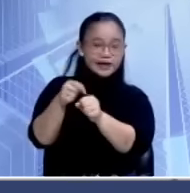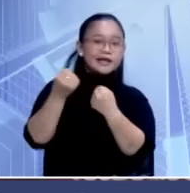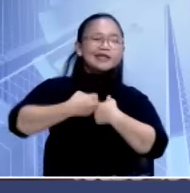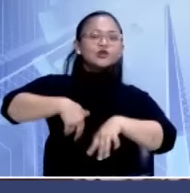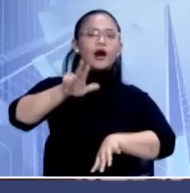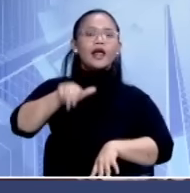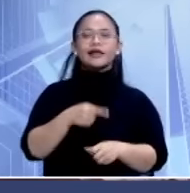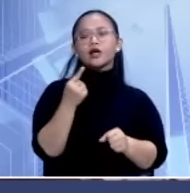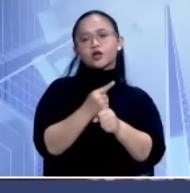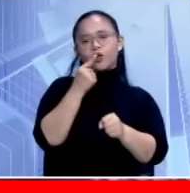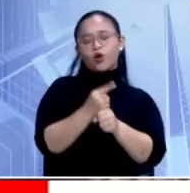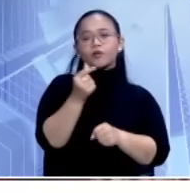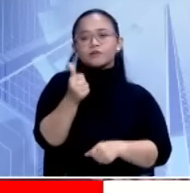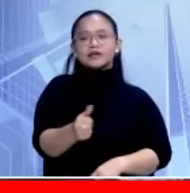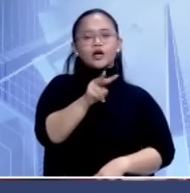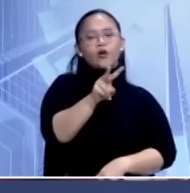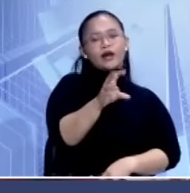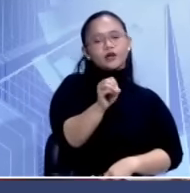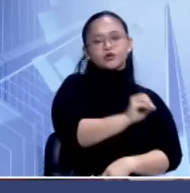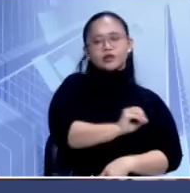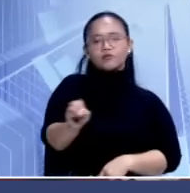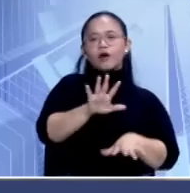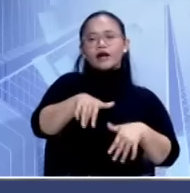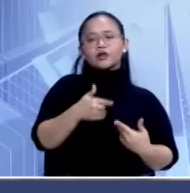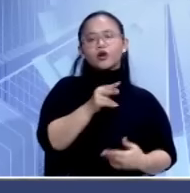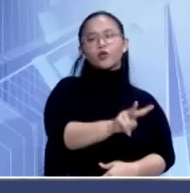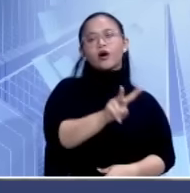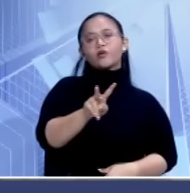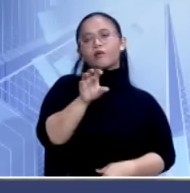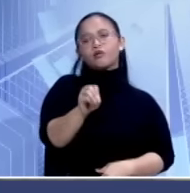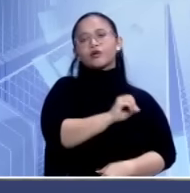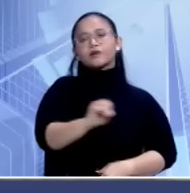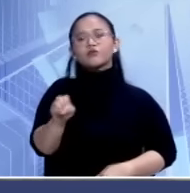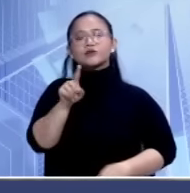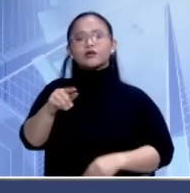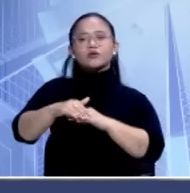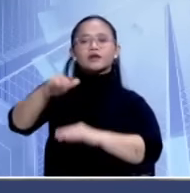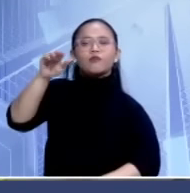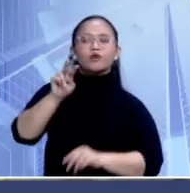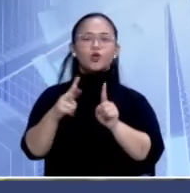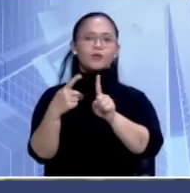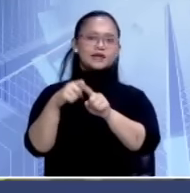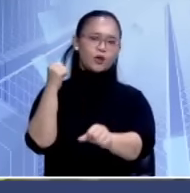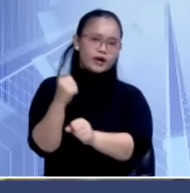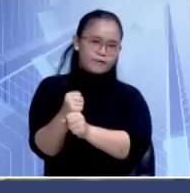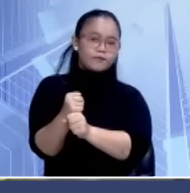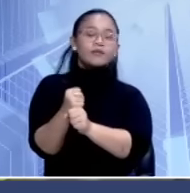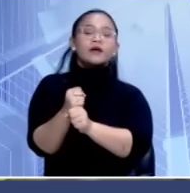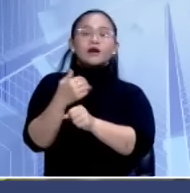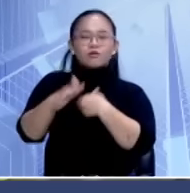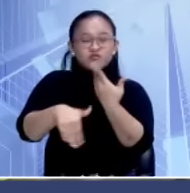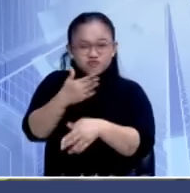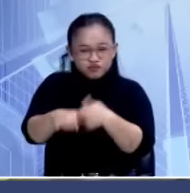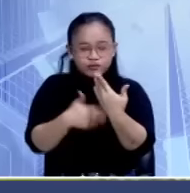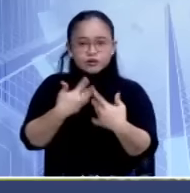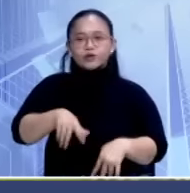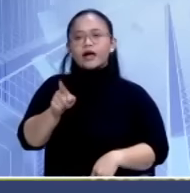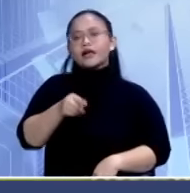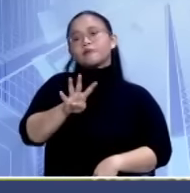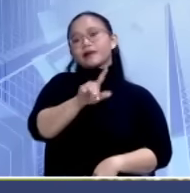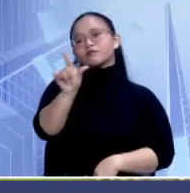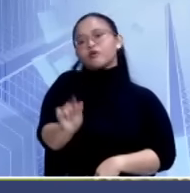toko seharga 200 hingga 220 ribu rupiah per tabungnya. Aksi pengoplosan sudah berjalan selama 4